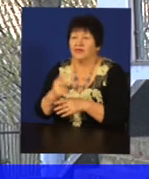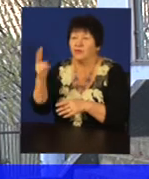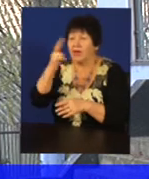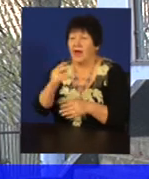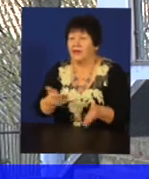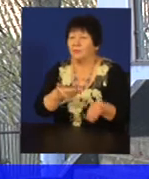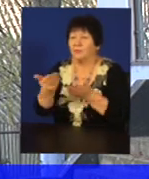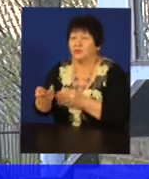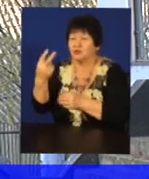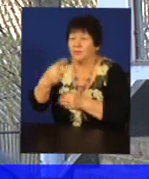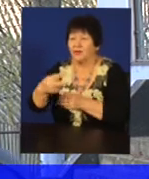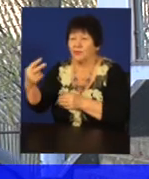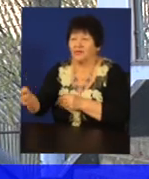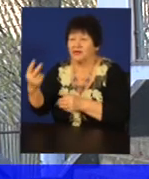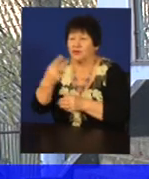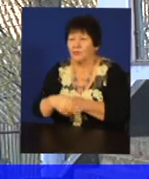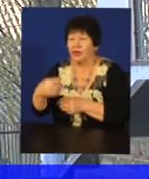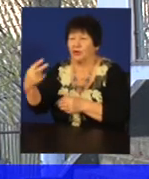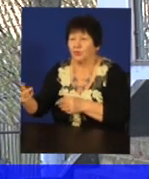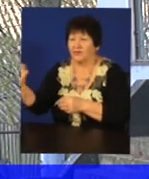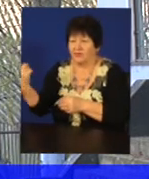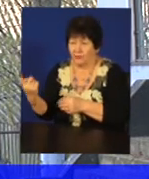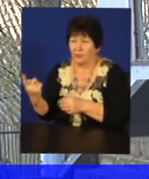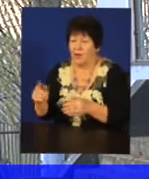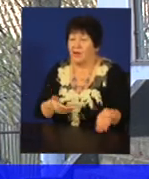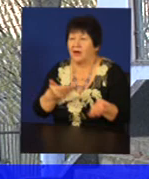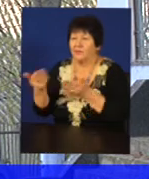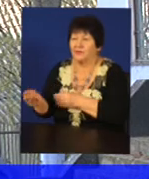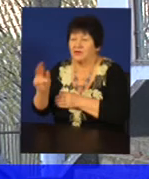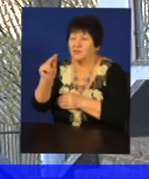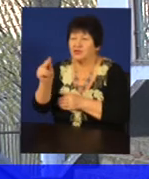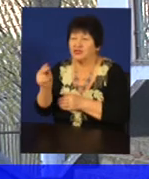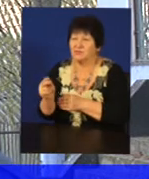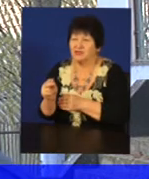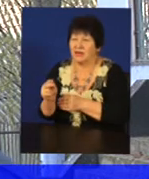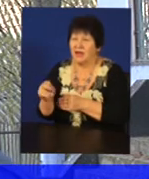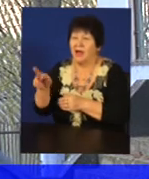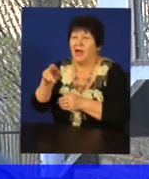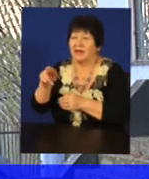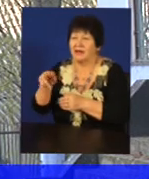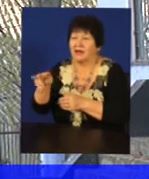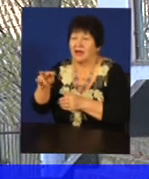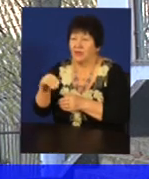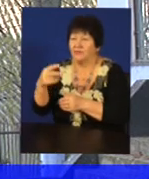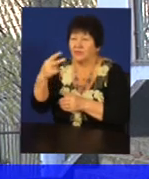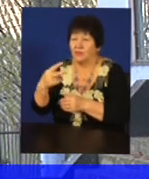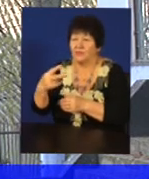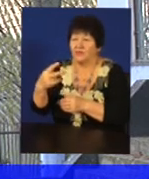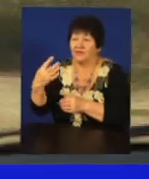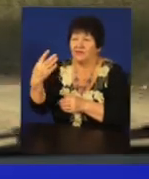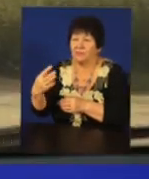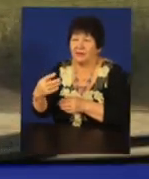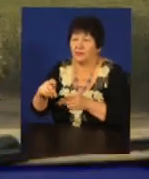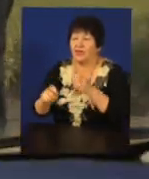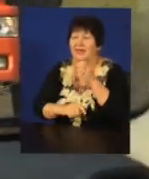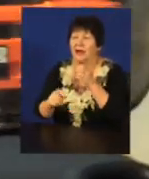ani propuși, 2020-2021, Cimișlia, Iargara-Leova, circa 24